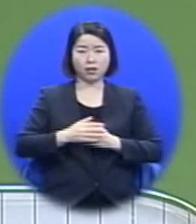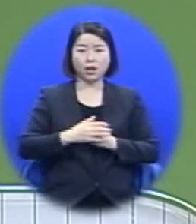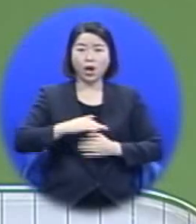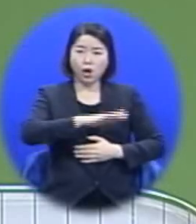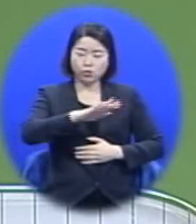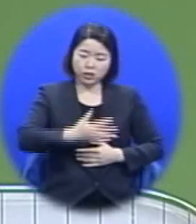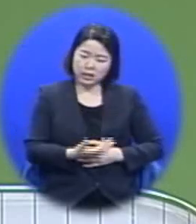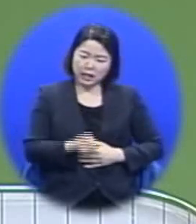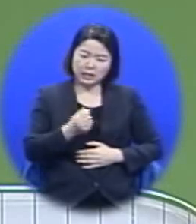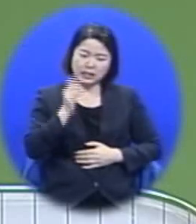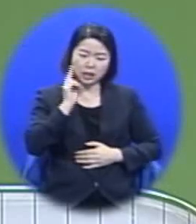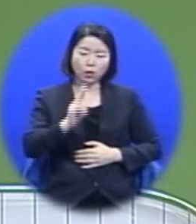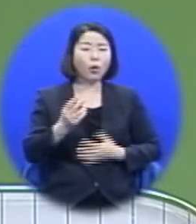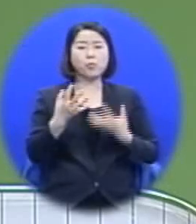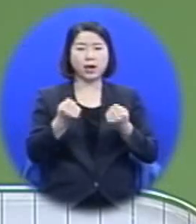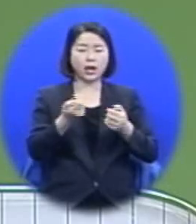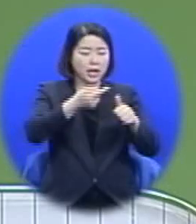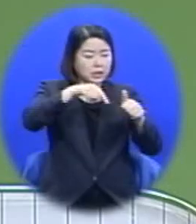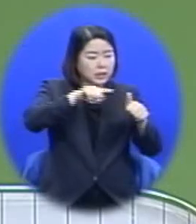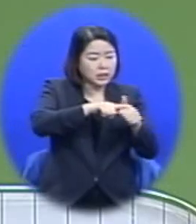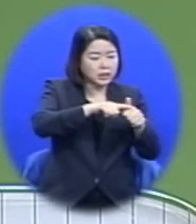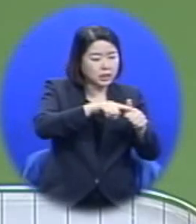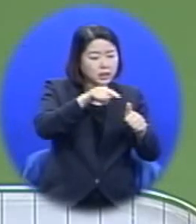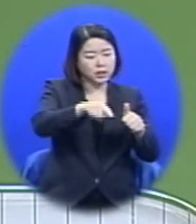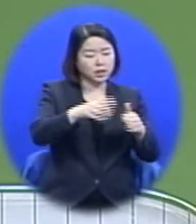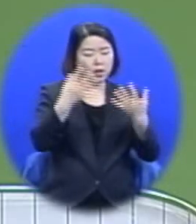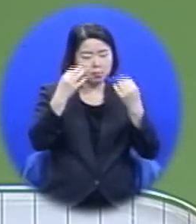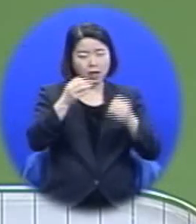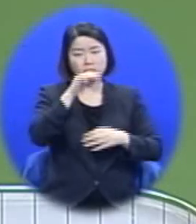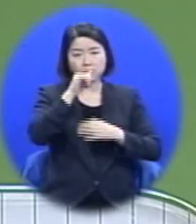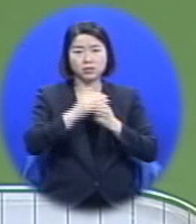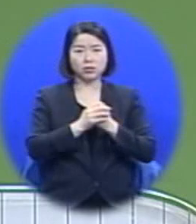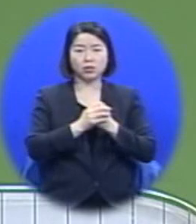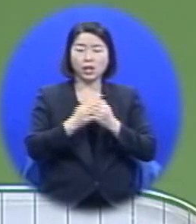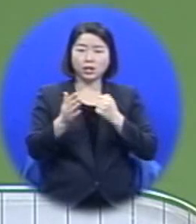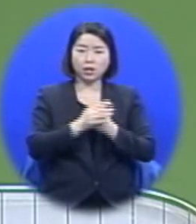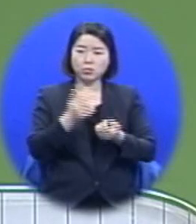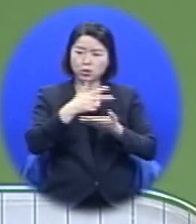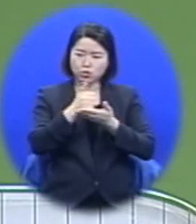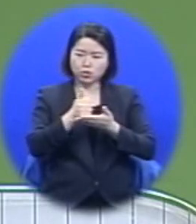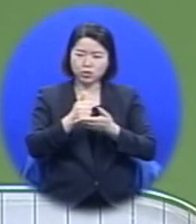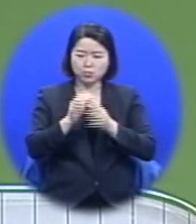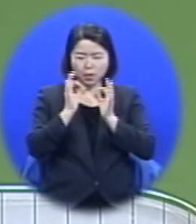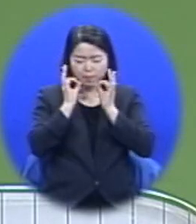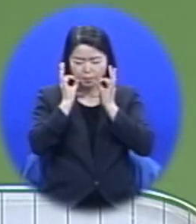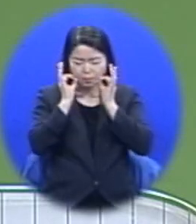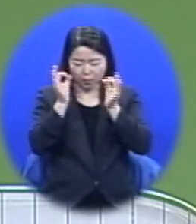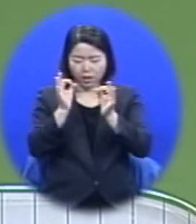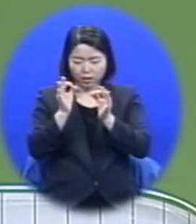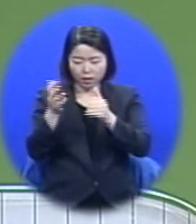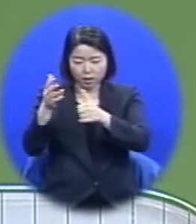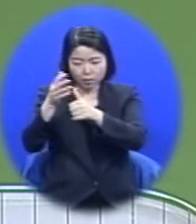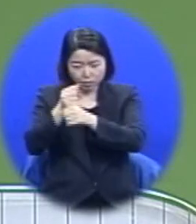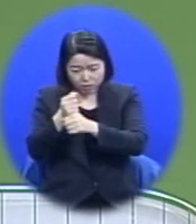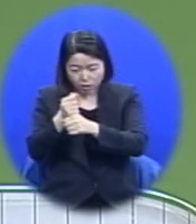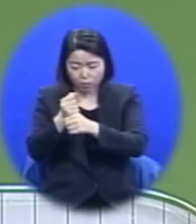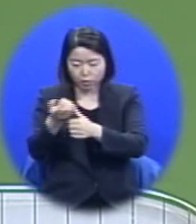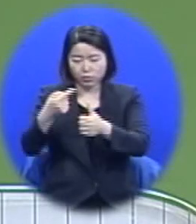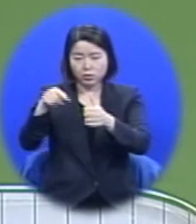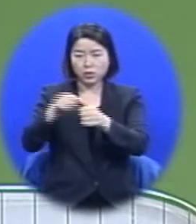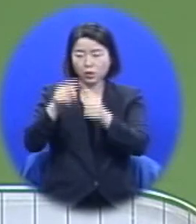가진 게 너무 많아요 의지할 게 너무 많아요 그래서 주님은 절망하게 믿고 의지하고 바라보지 를